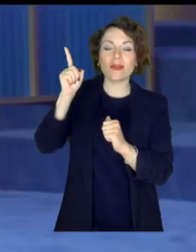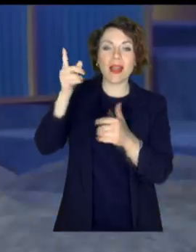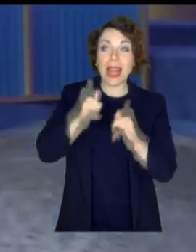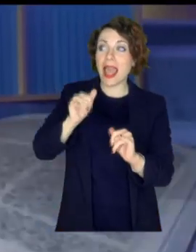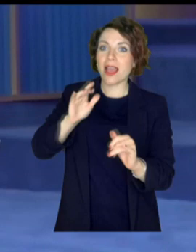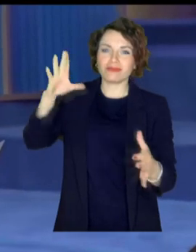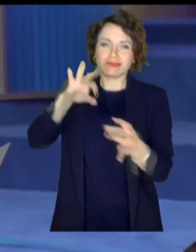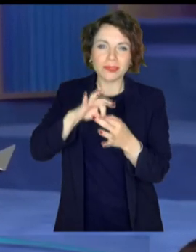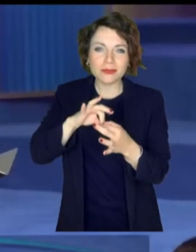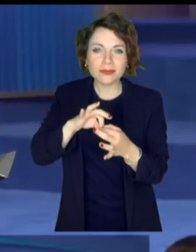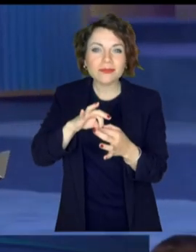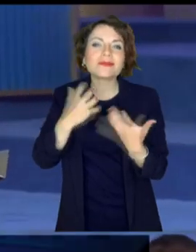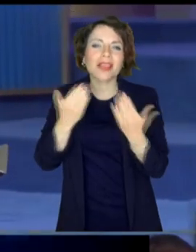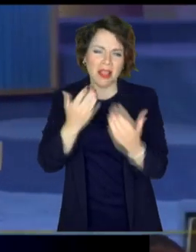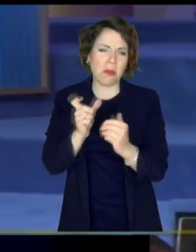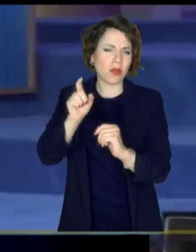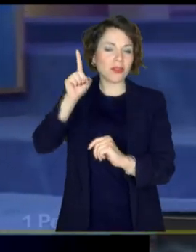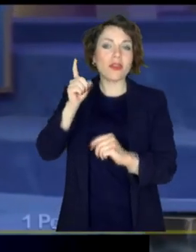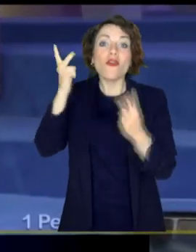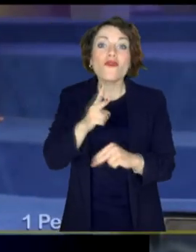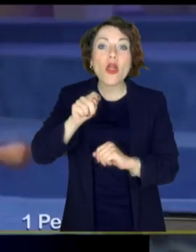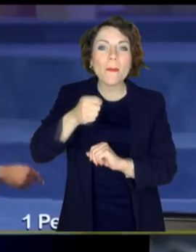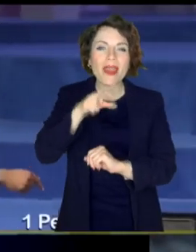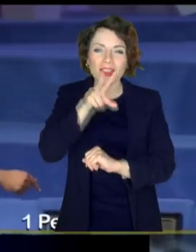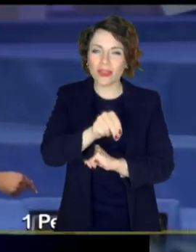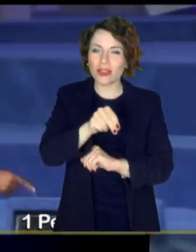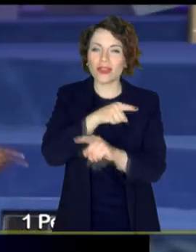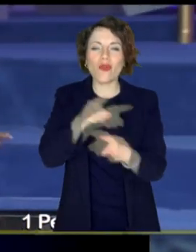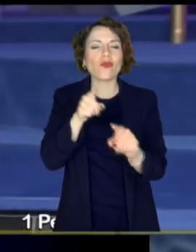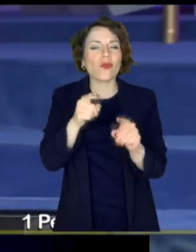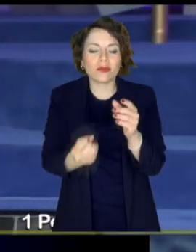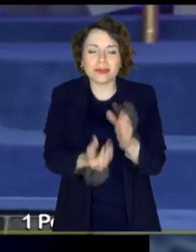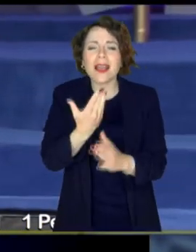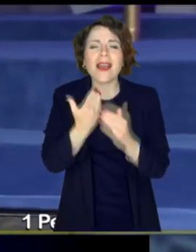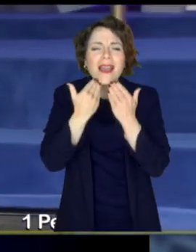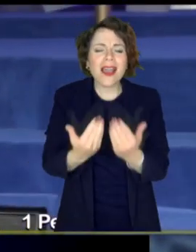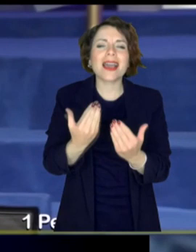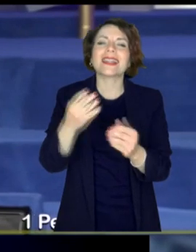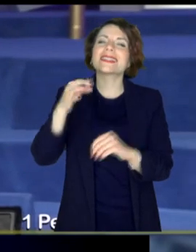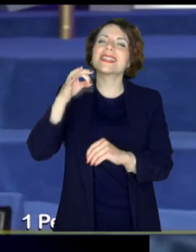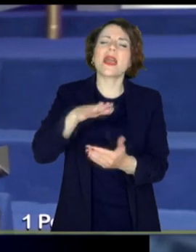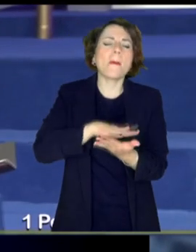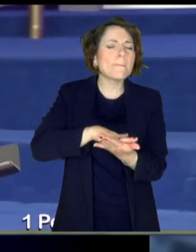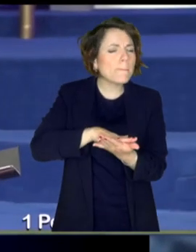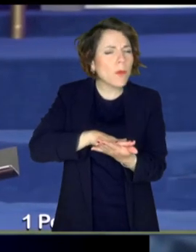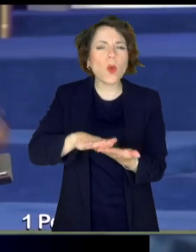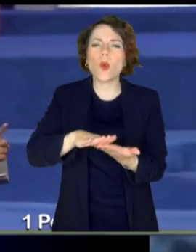mediante la parola di Dio. Infatti Pietro ci dice perché siete stati rigenerati non da seme corruttibile,